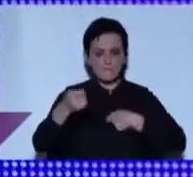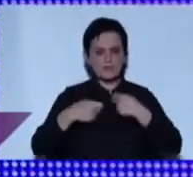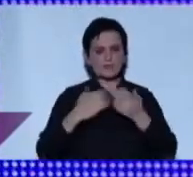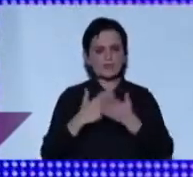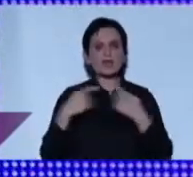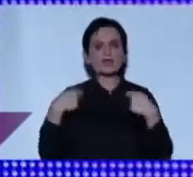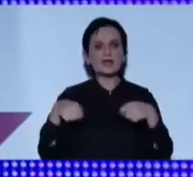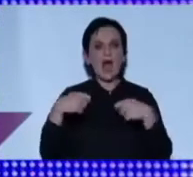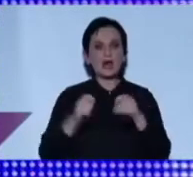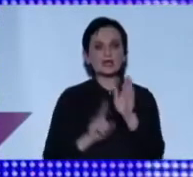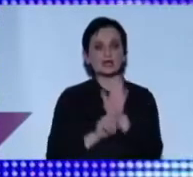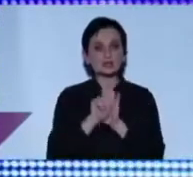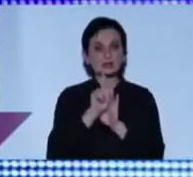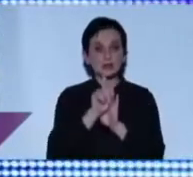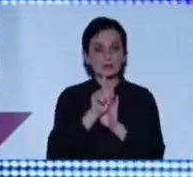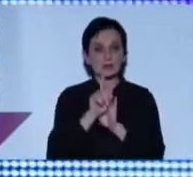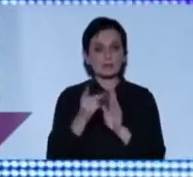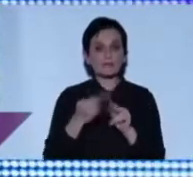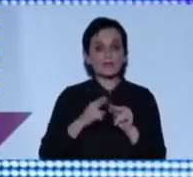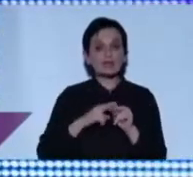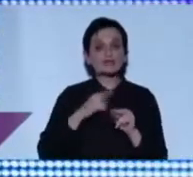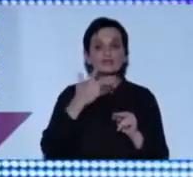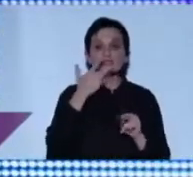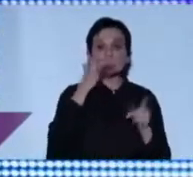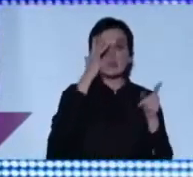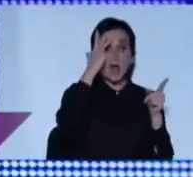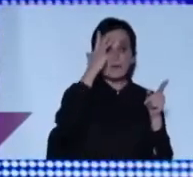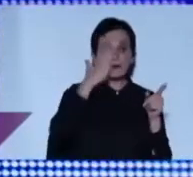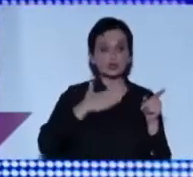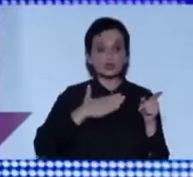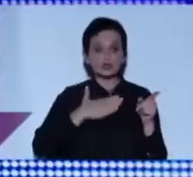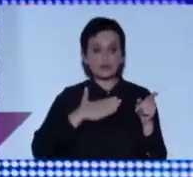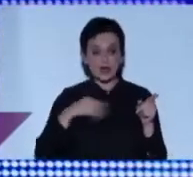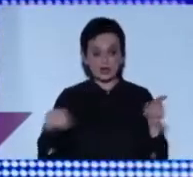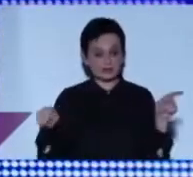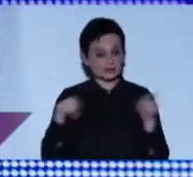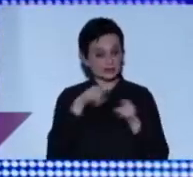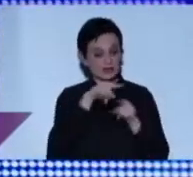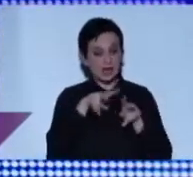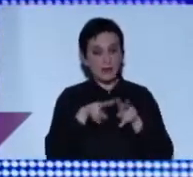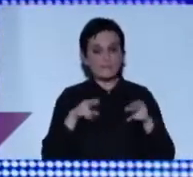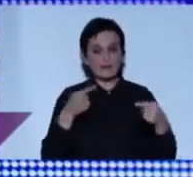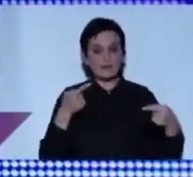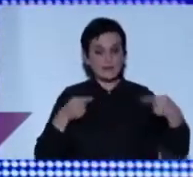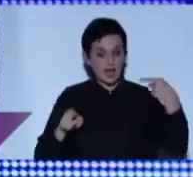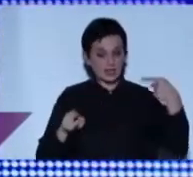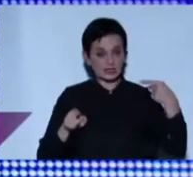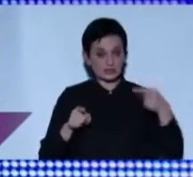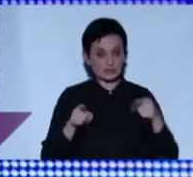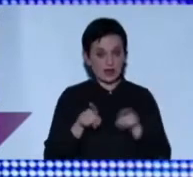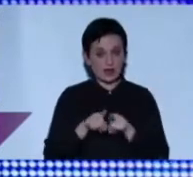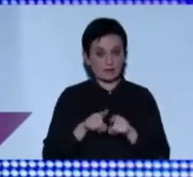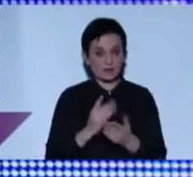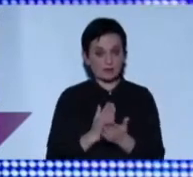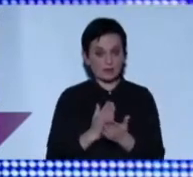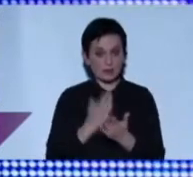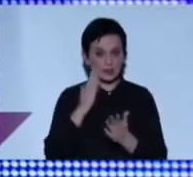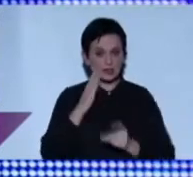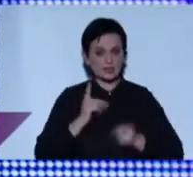ასე შემდეგ. ანუ ეს არის ამერიკასთან მაგალითად ჩვენ შორის განსხვავება რეალურად. ამიტომ და